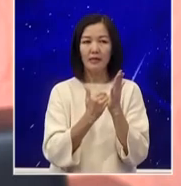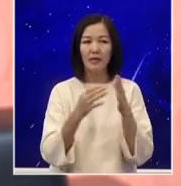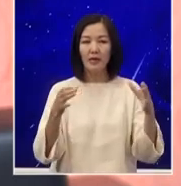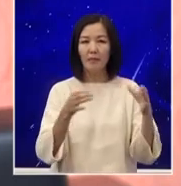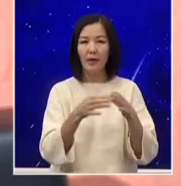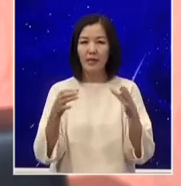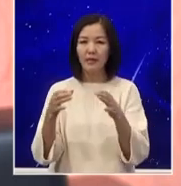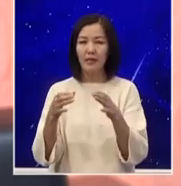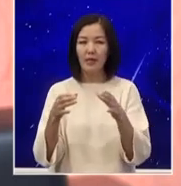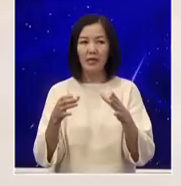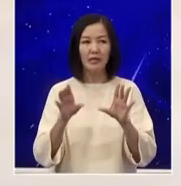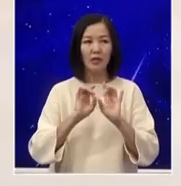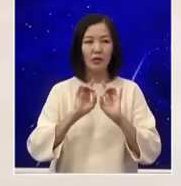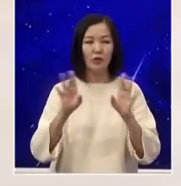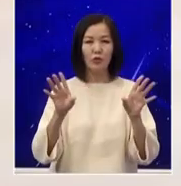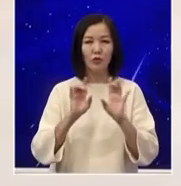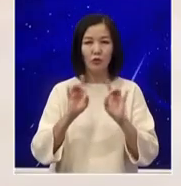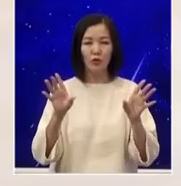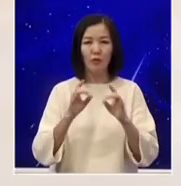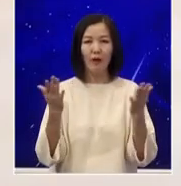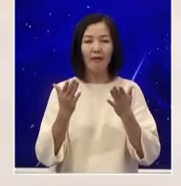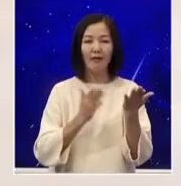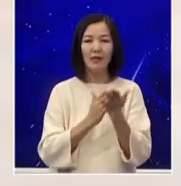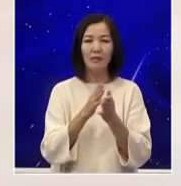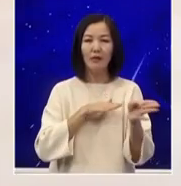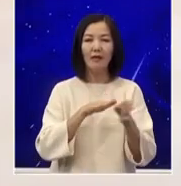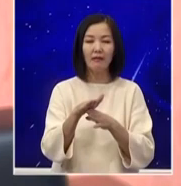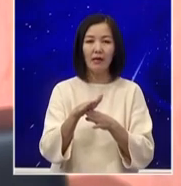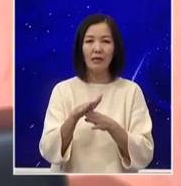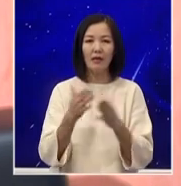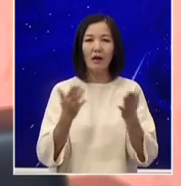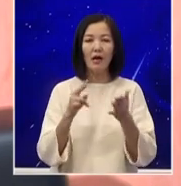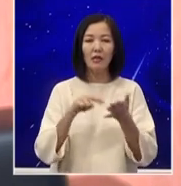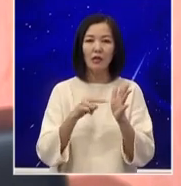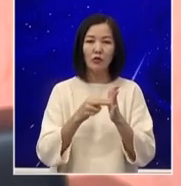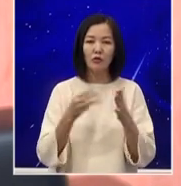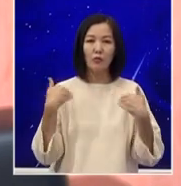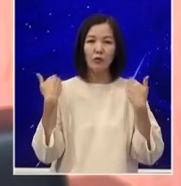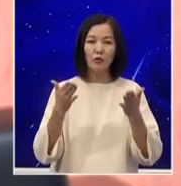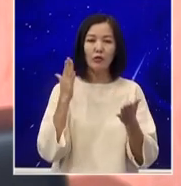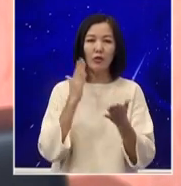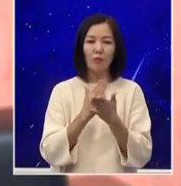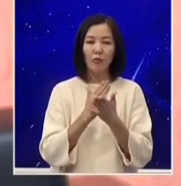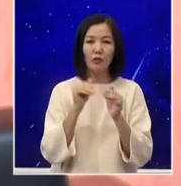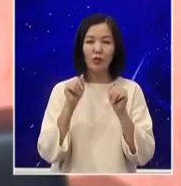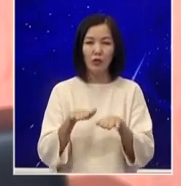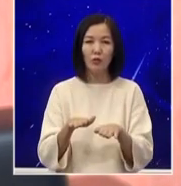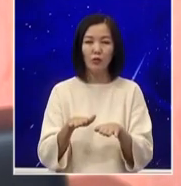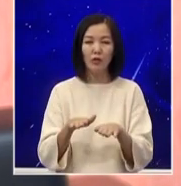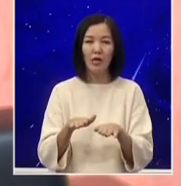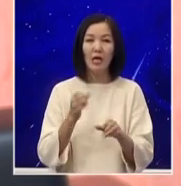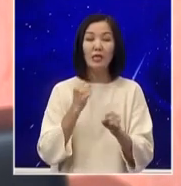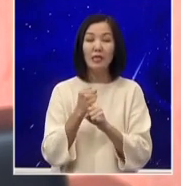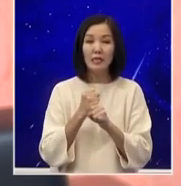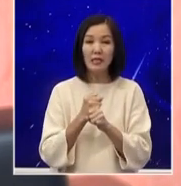партияластарға түсіндіріп, қандай қызметтер жасайды, қандай ұсыныстары болады, солардың шешуіне